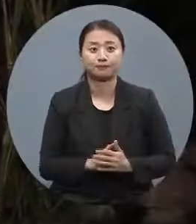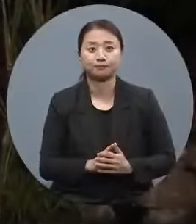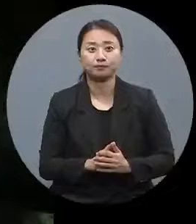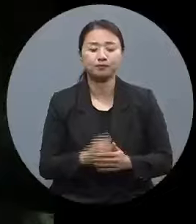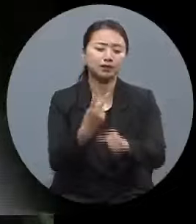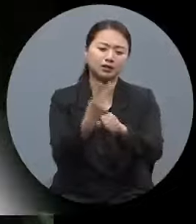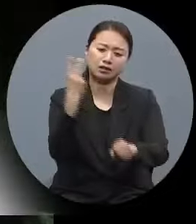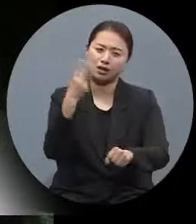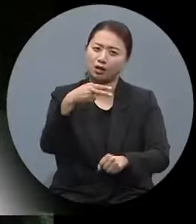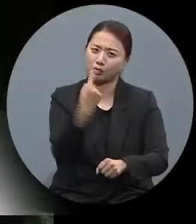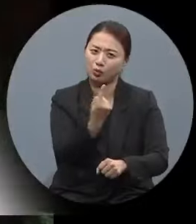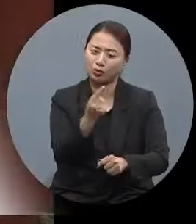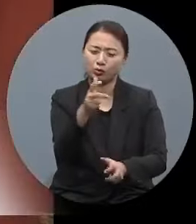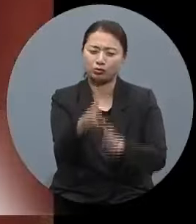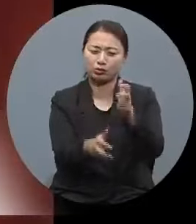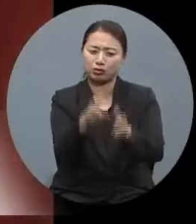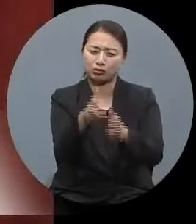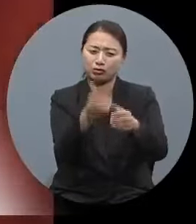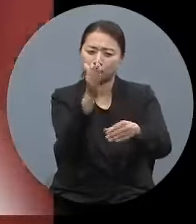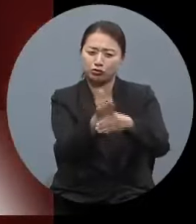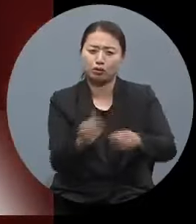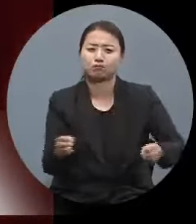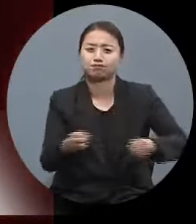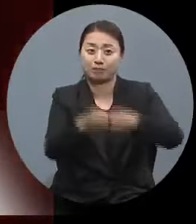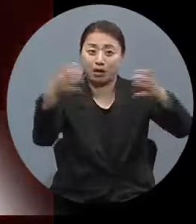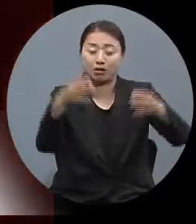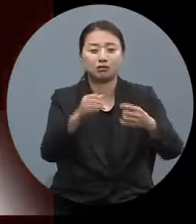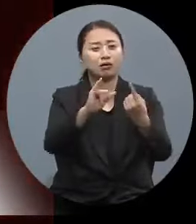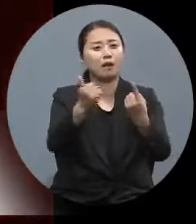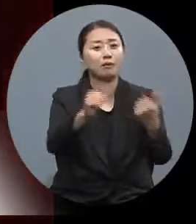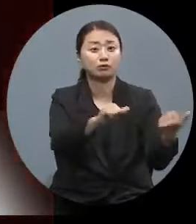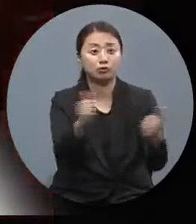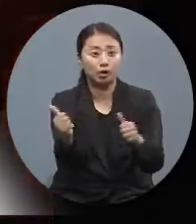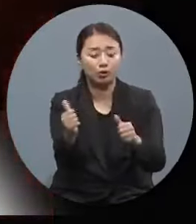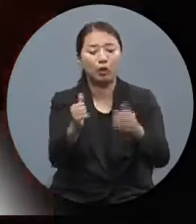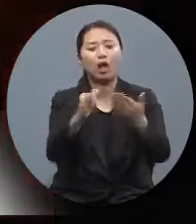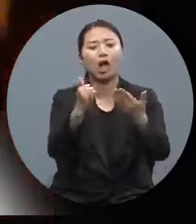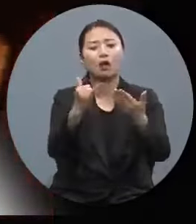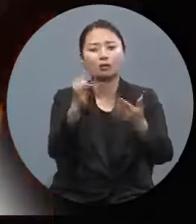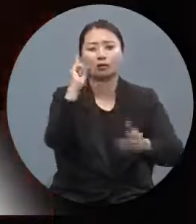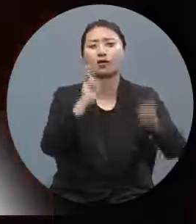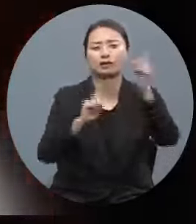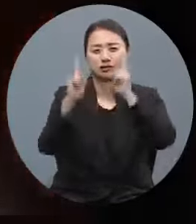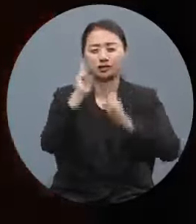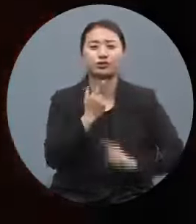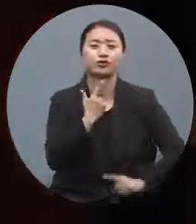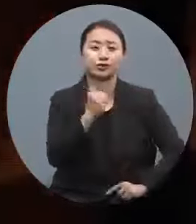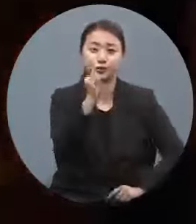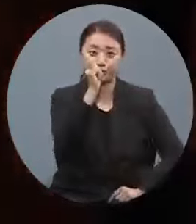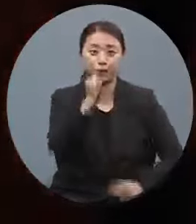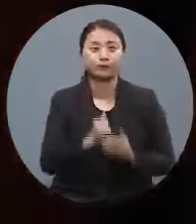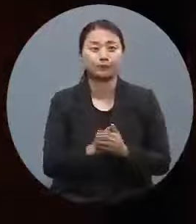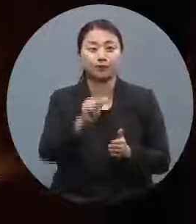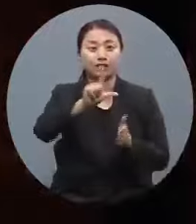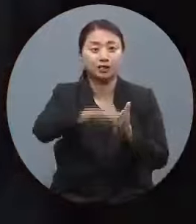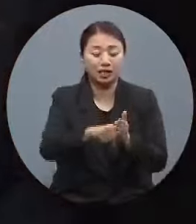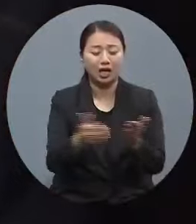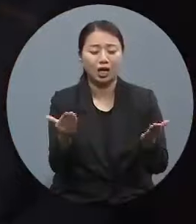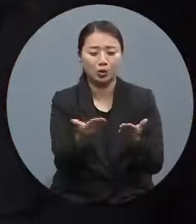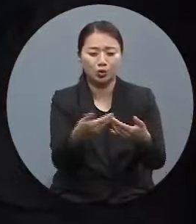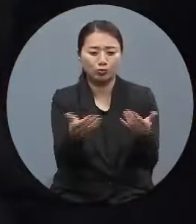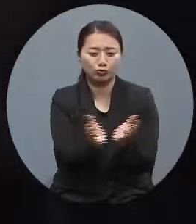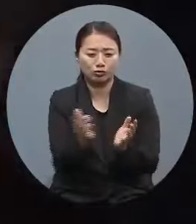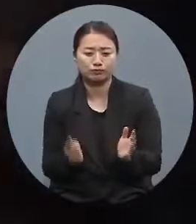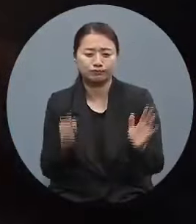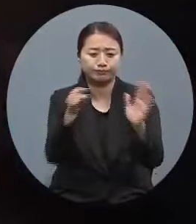S-OIL에서는 2년 전에도 공정 시운전을 하다 폭발 사고가 발생해 직원 한 명이 숨지고 9명이 다쳤습니다. 당시 노동부의